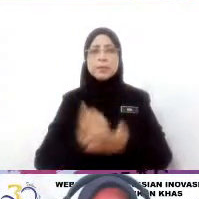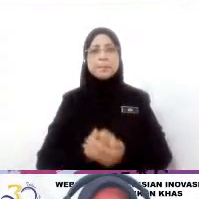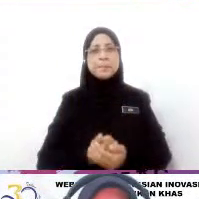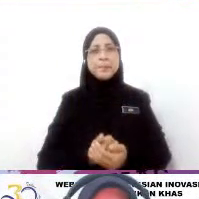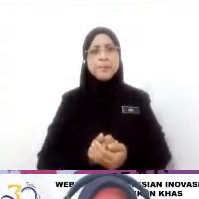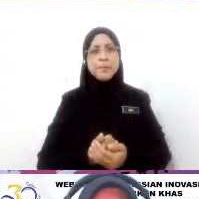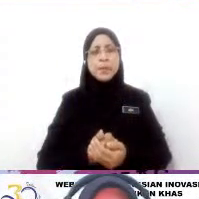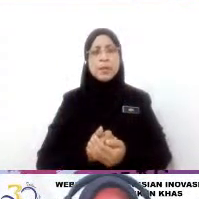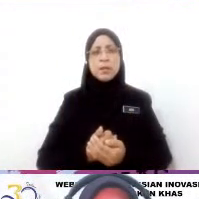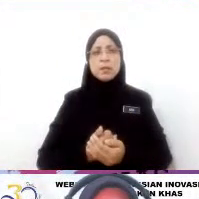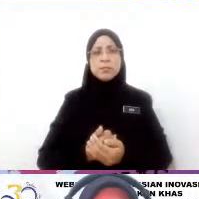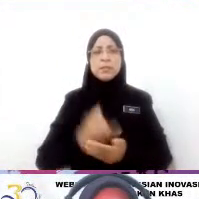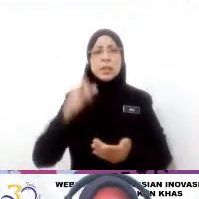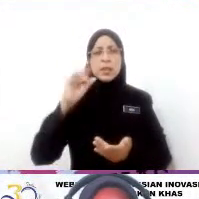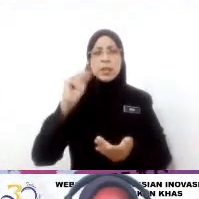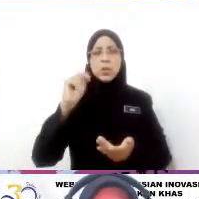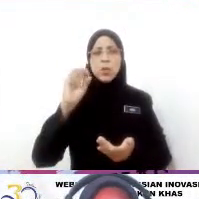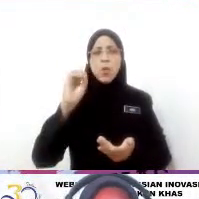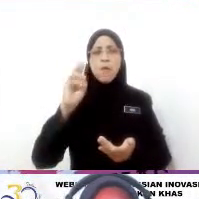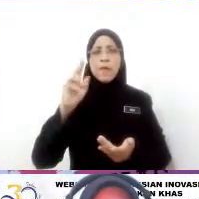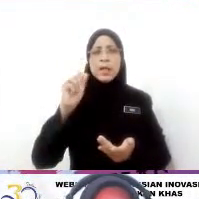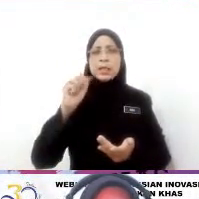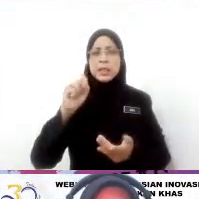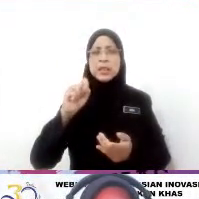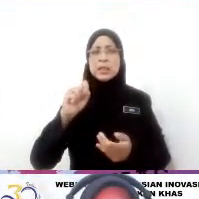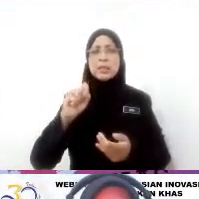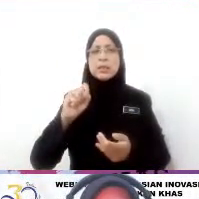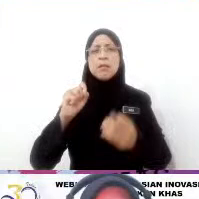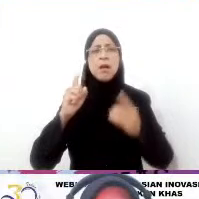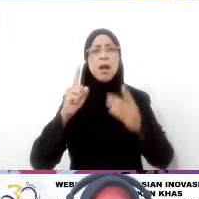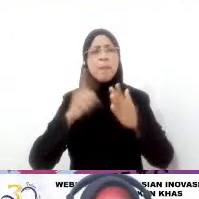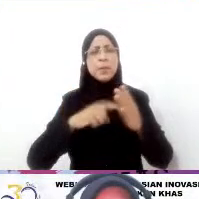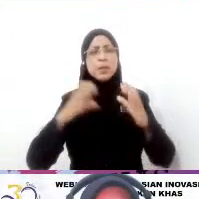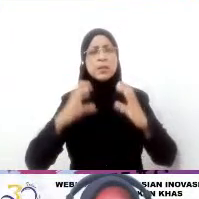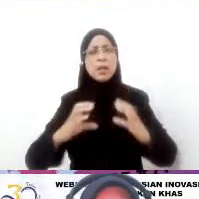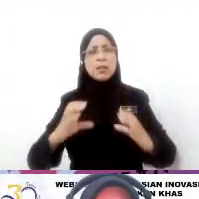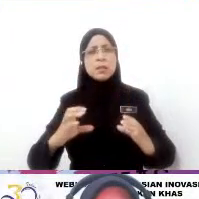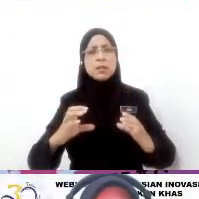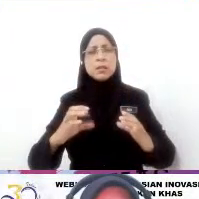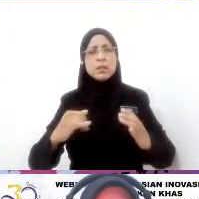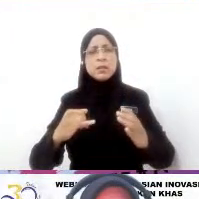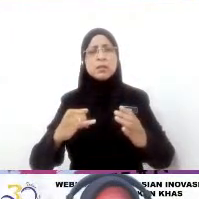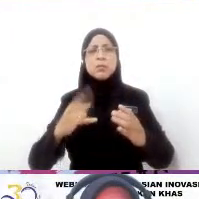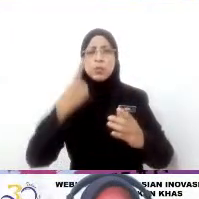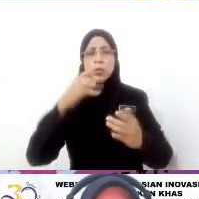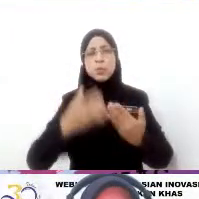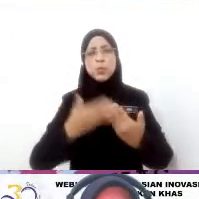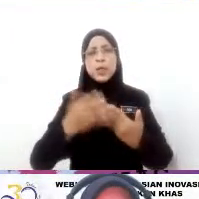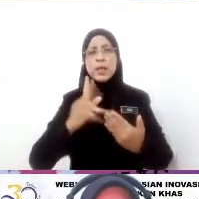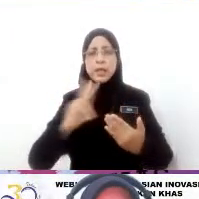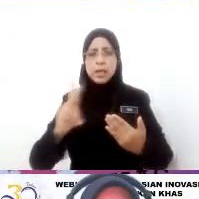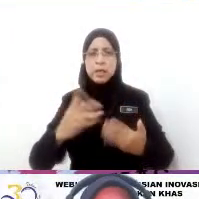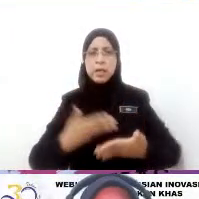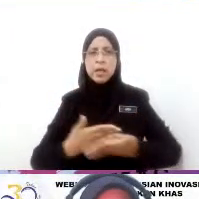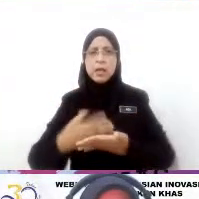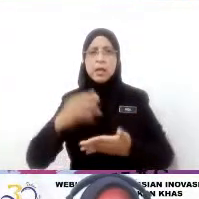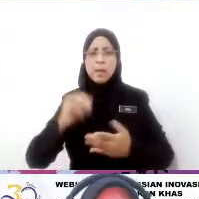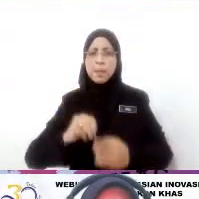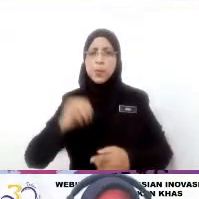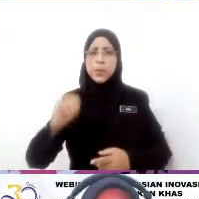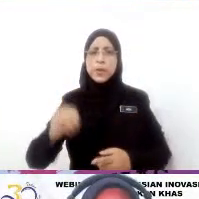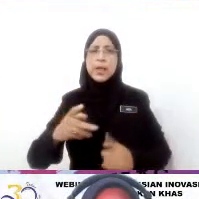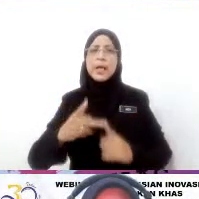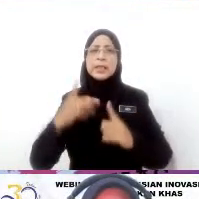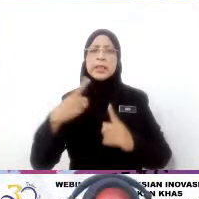inovasi-inovasi ni semua tercetus bila kita fikir apa cara yang boleh memudahkan mereka. Itu sebenarnya, bukannya. Kadang-kadang orang salah faham, orang